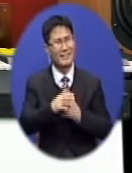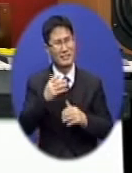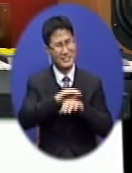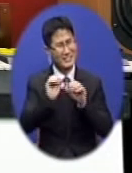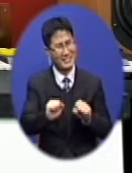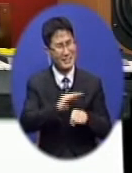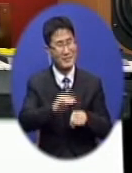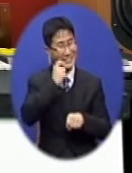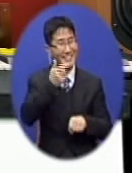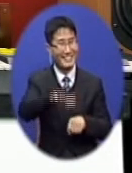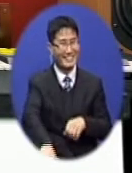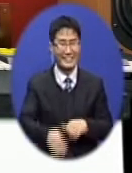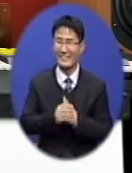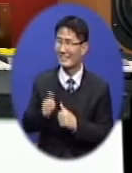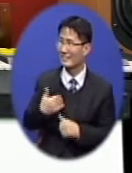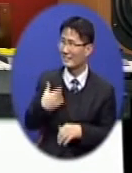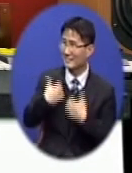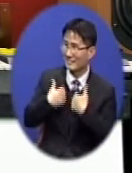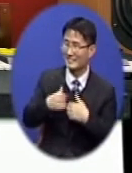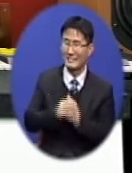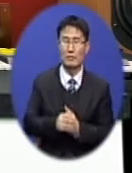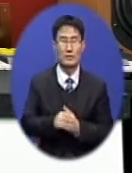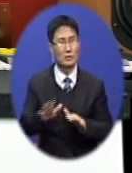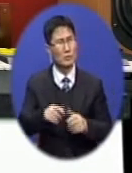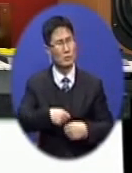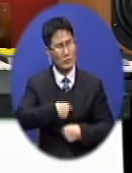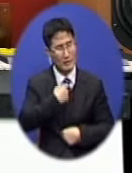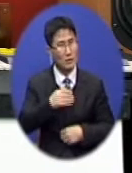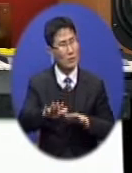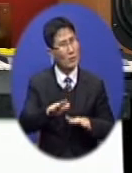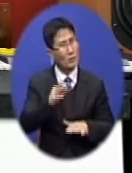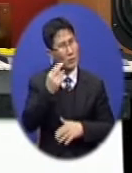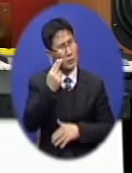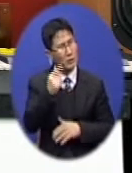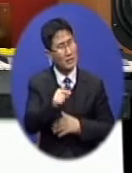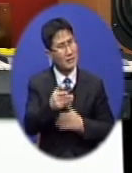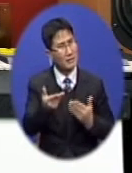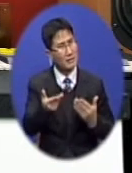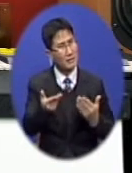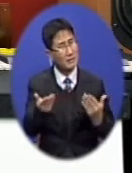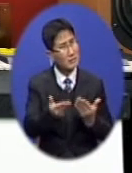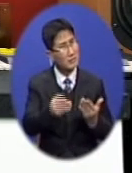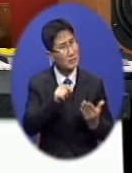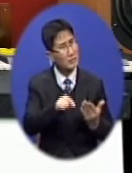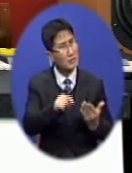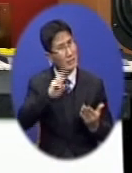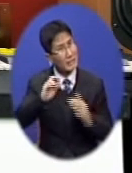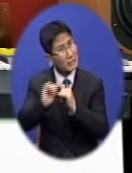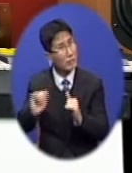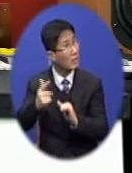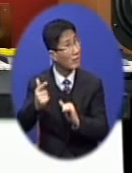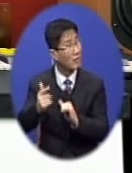못했는데. 예. 예. 예. 반갑습니다. 아니, 예. 그런데 솔직히 말씀하세요. 혹시 직업이 가수 아니세요?